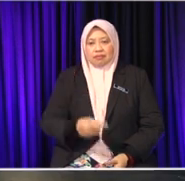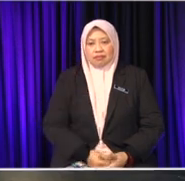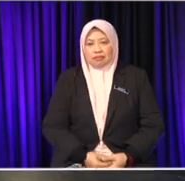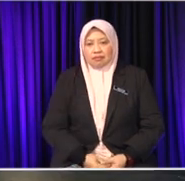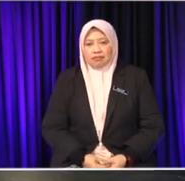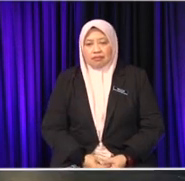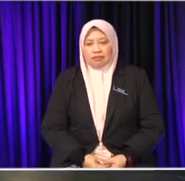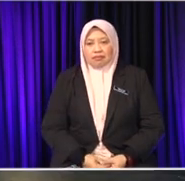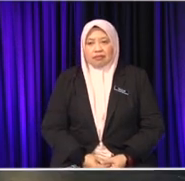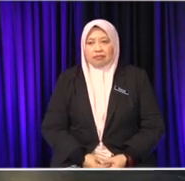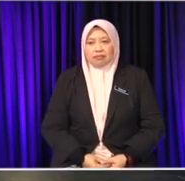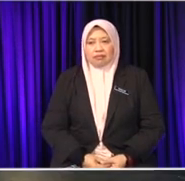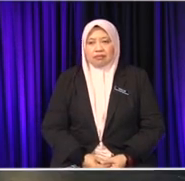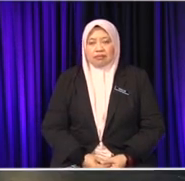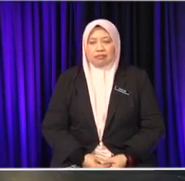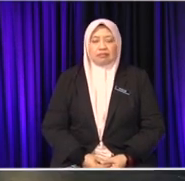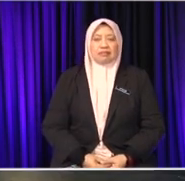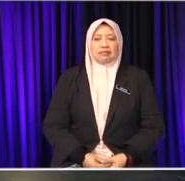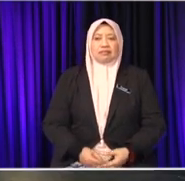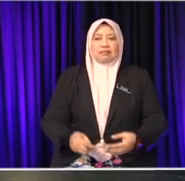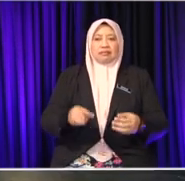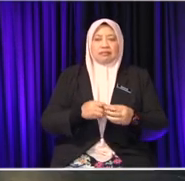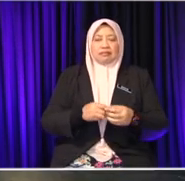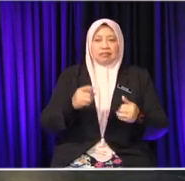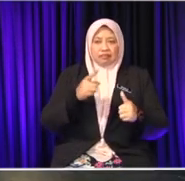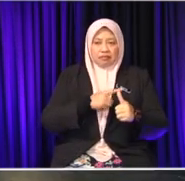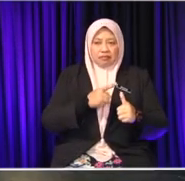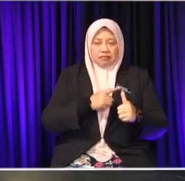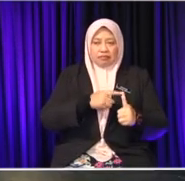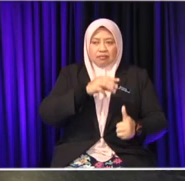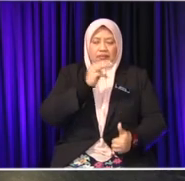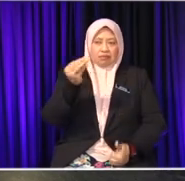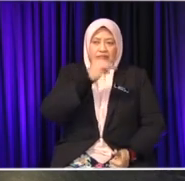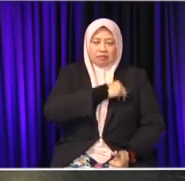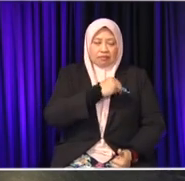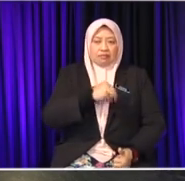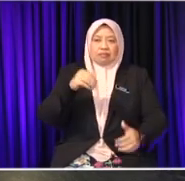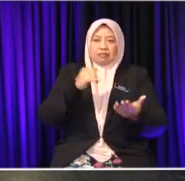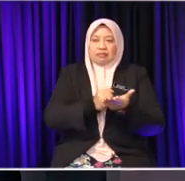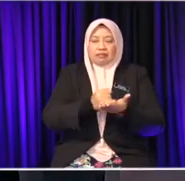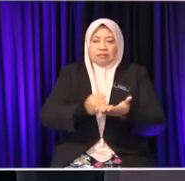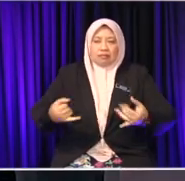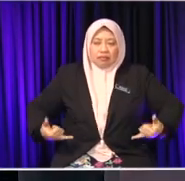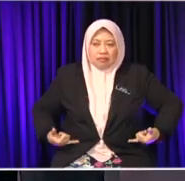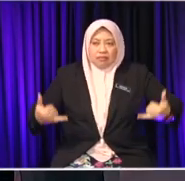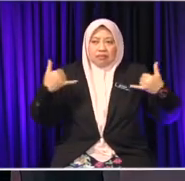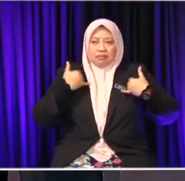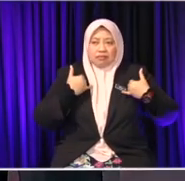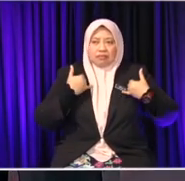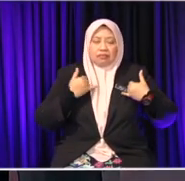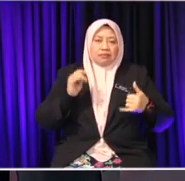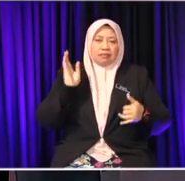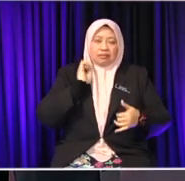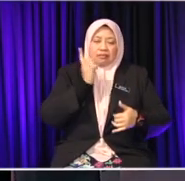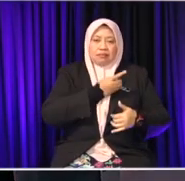Jadi yang pertama dalam istilah Hayat Oke manfaatnya adalah begini kita akan